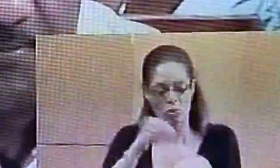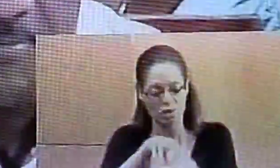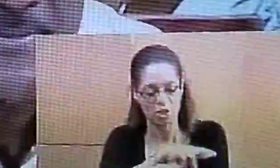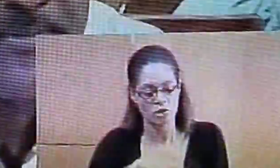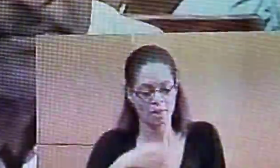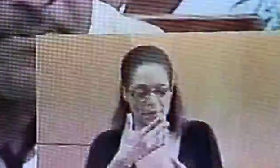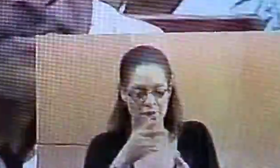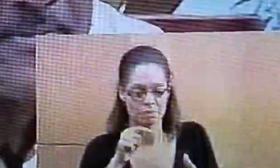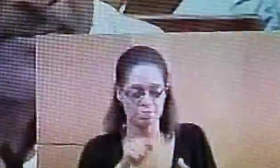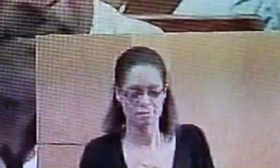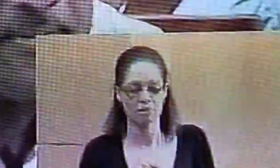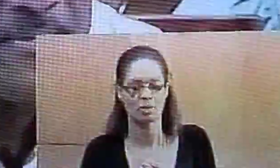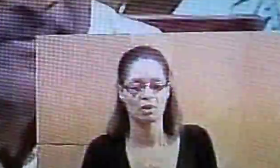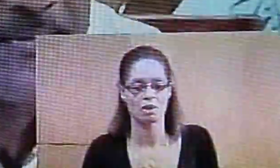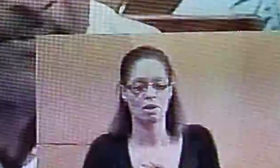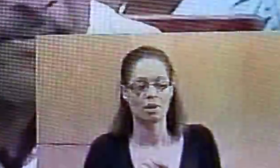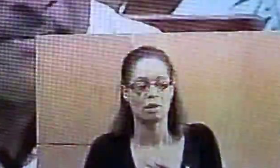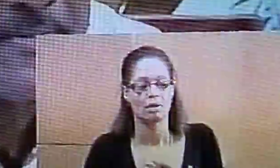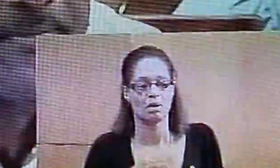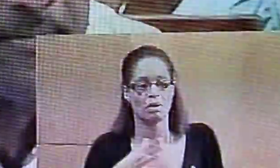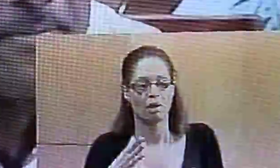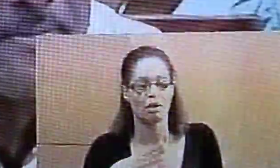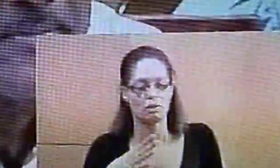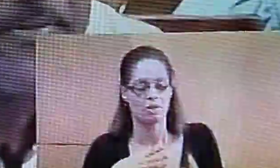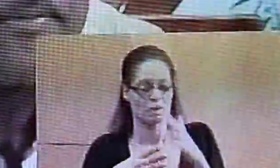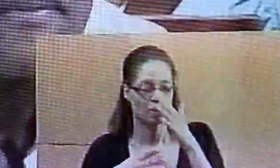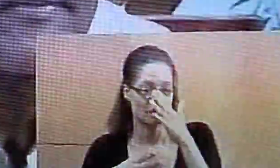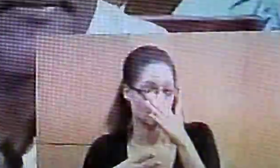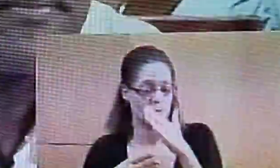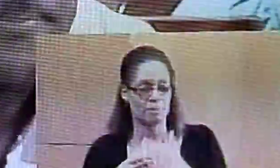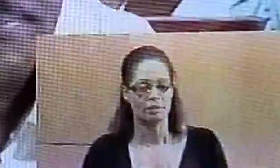Martinique est entrée de manière